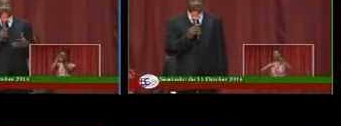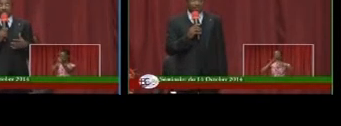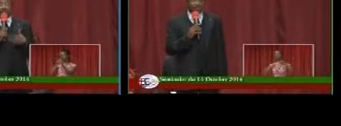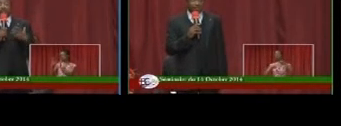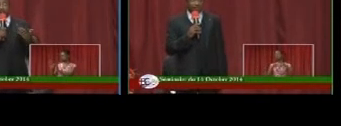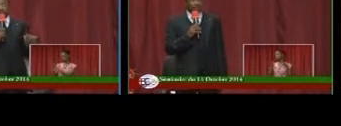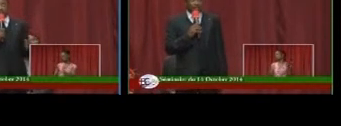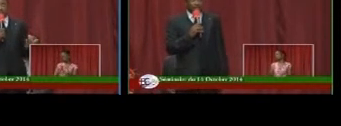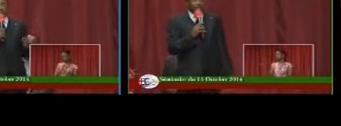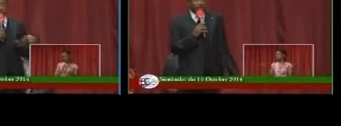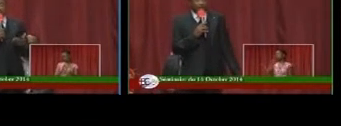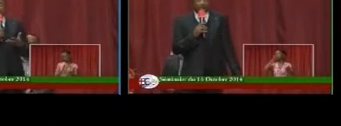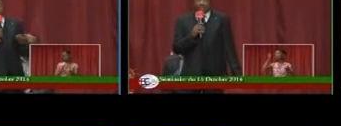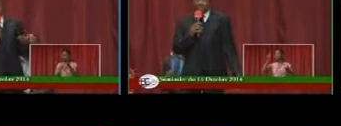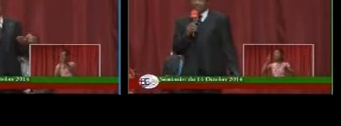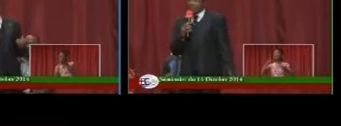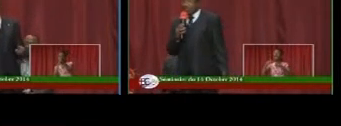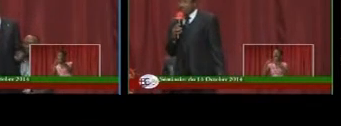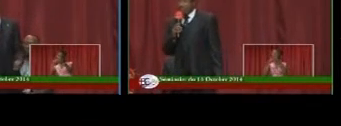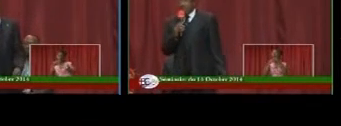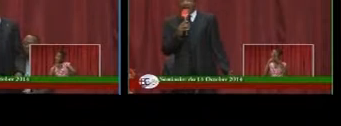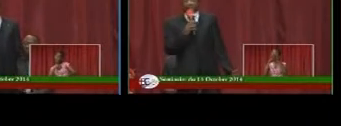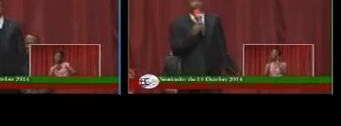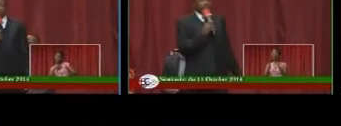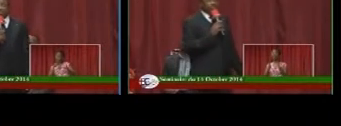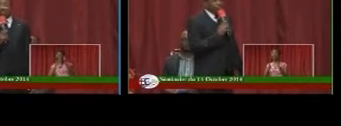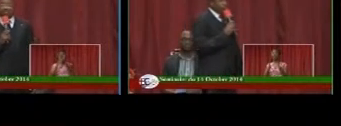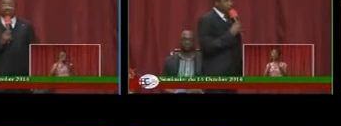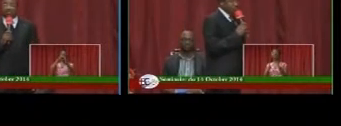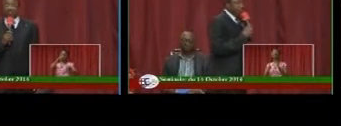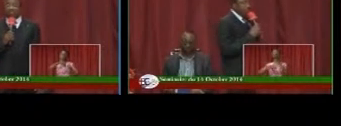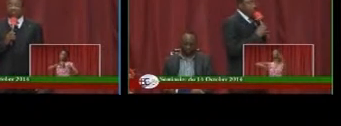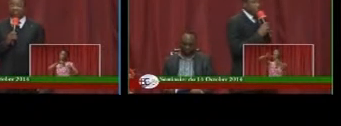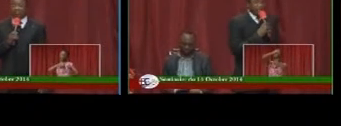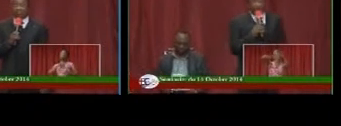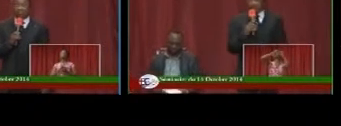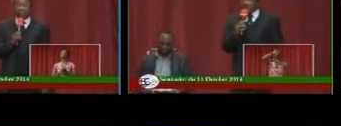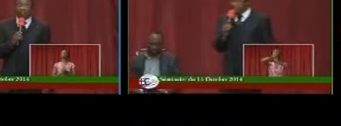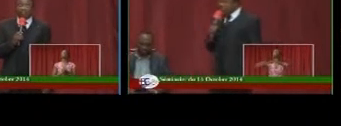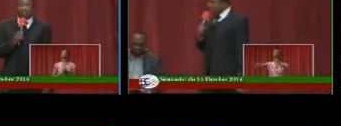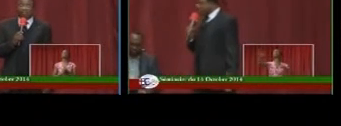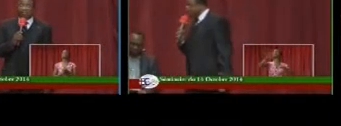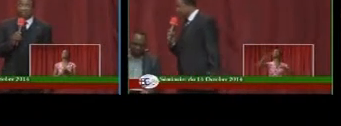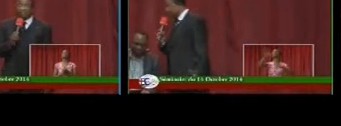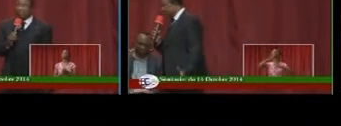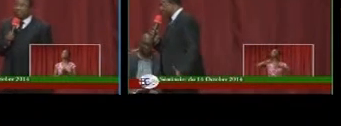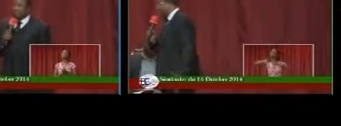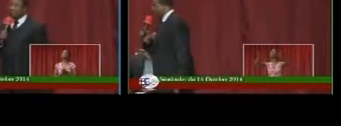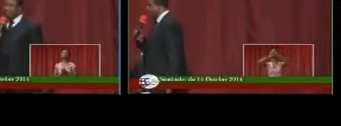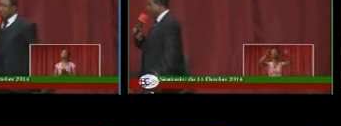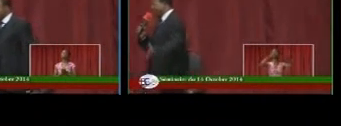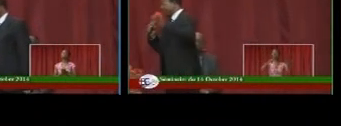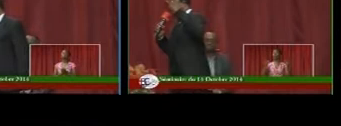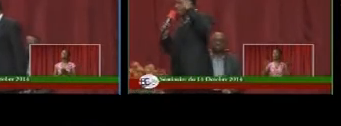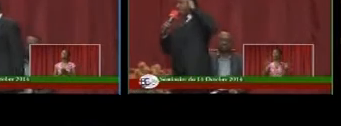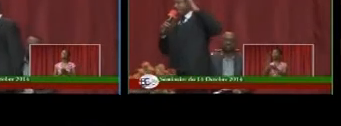à venir qui sera prélevée pour nous. Mm-hmm. Aussi la création attend-elle avec un ardent